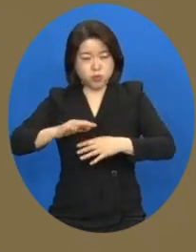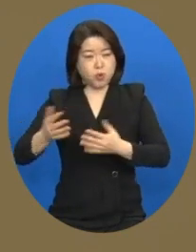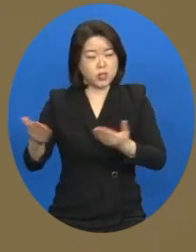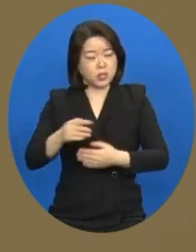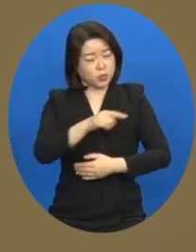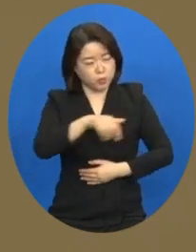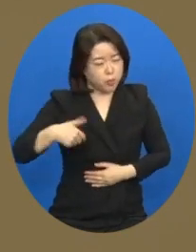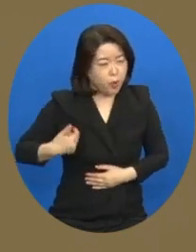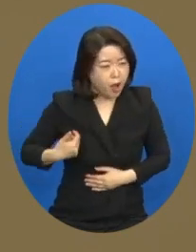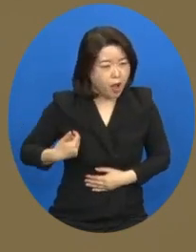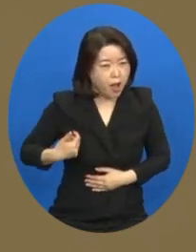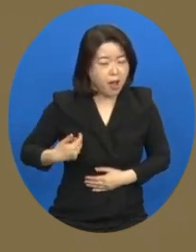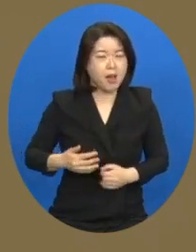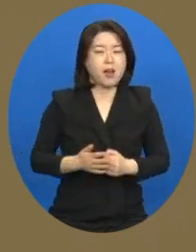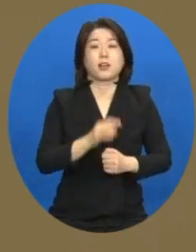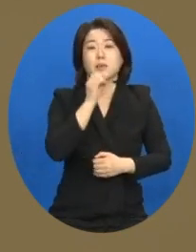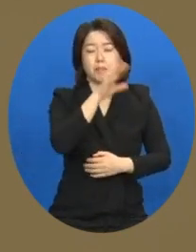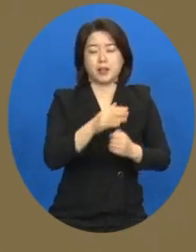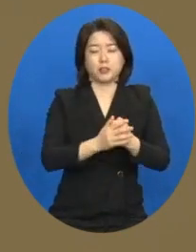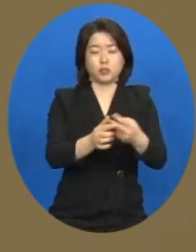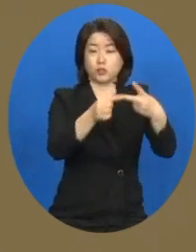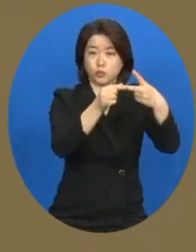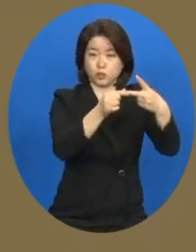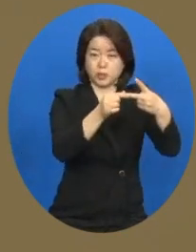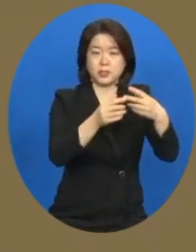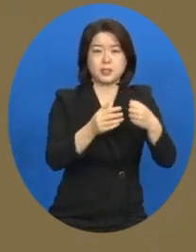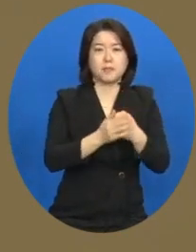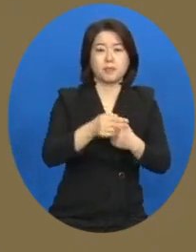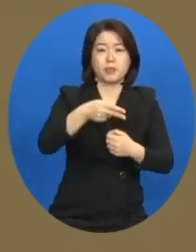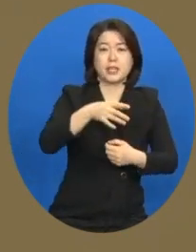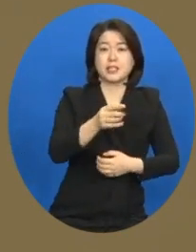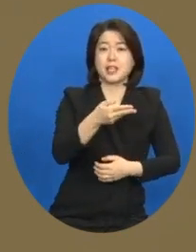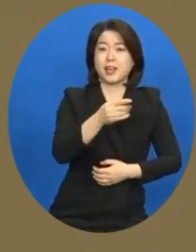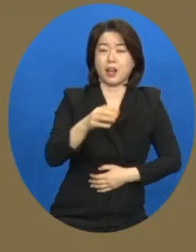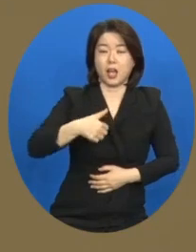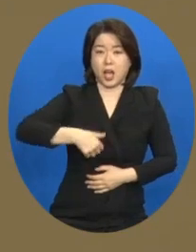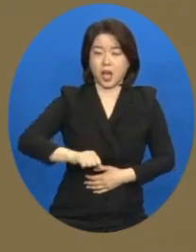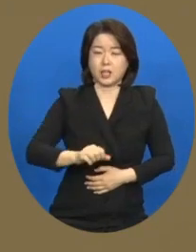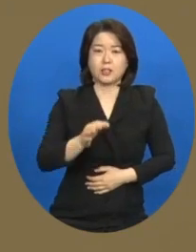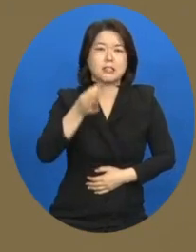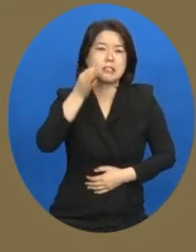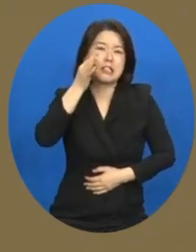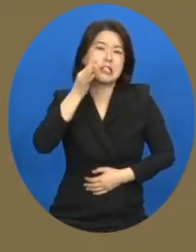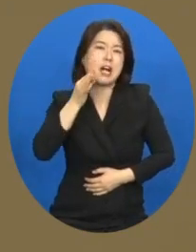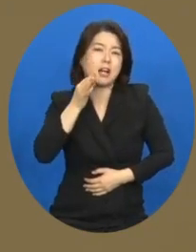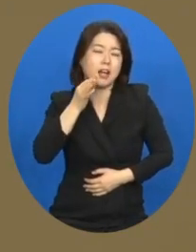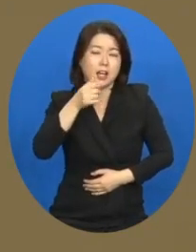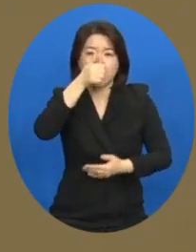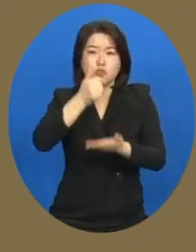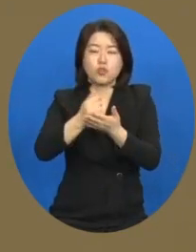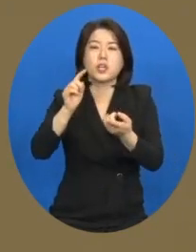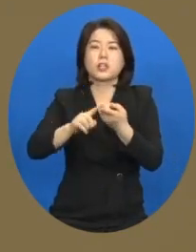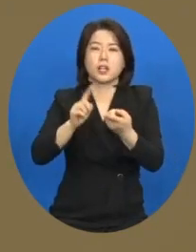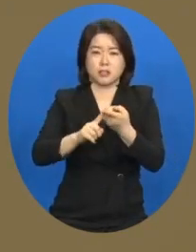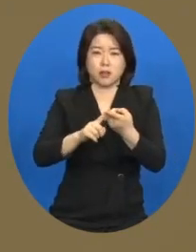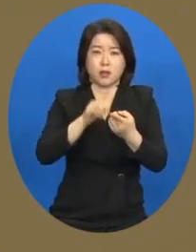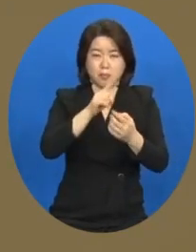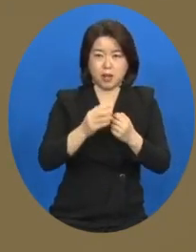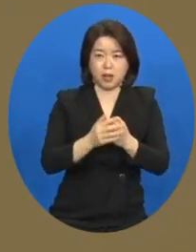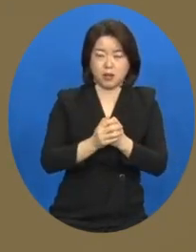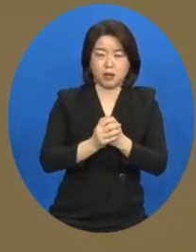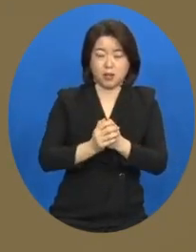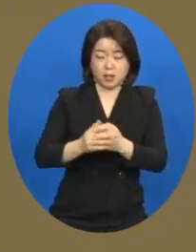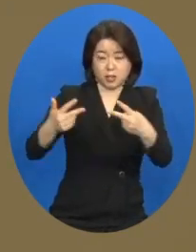아들 아간 이야기를 합니다. 여리고성을 무너뜨릴 때 그 여리고성에 있는 모든 재물만큼은